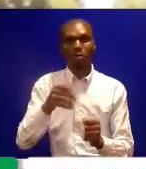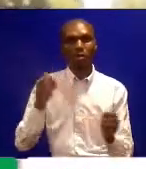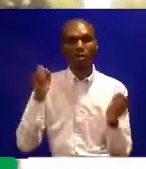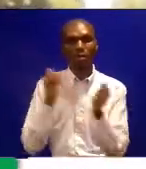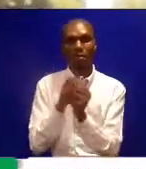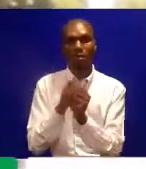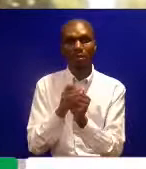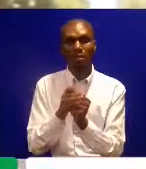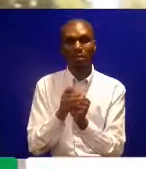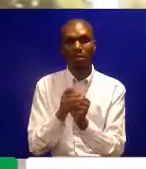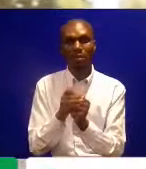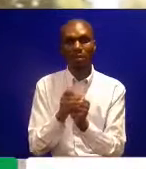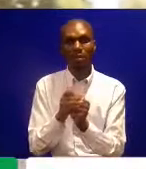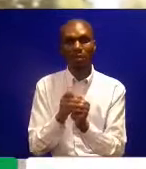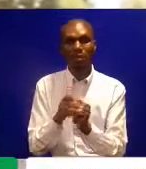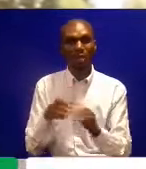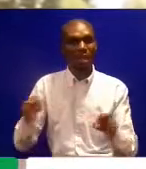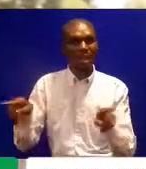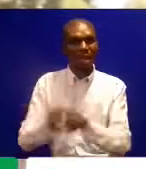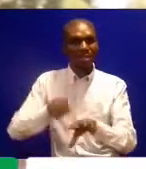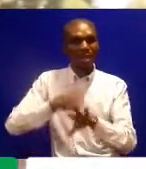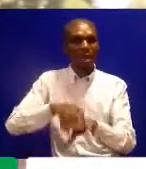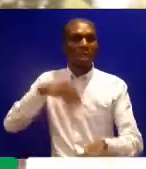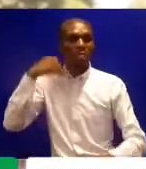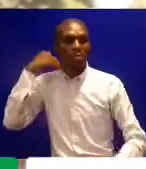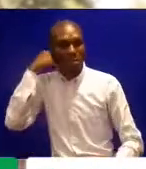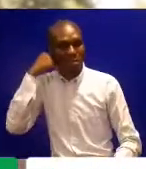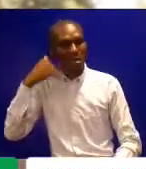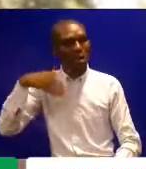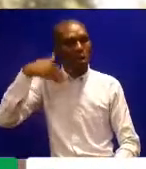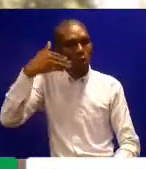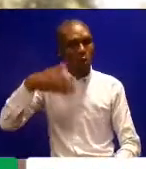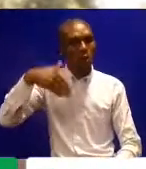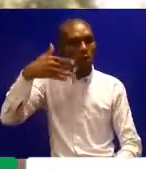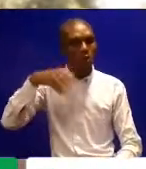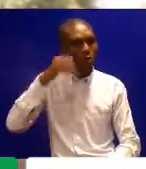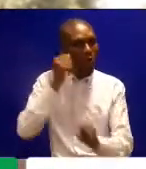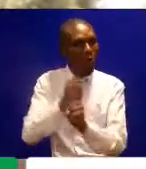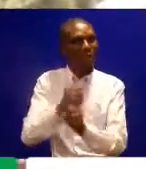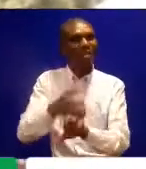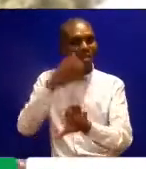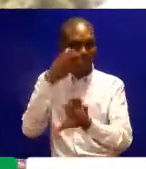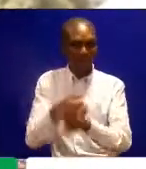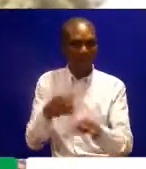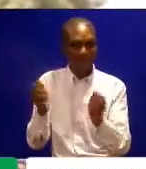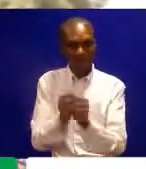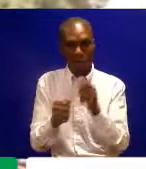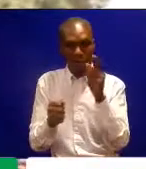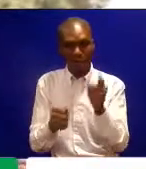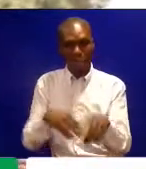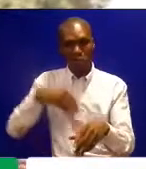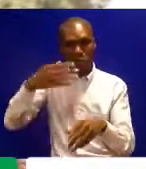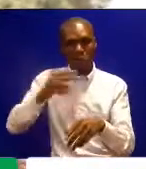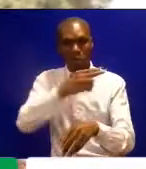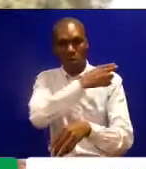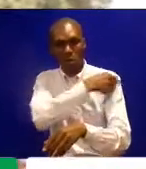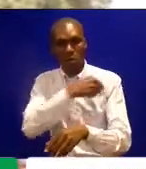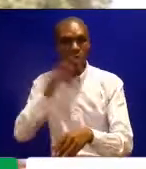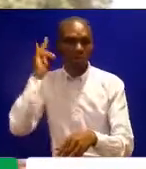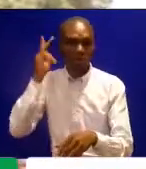2014-2013 ekera arwarete nabona agenderete ngosugurikanere nkogenda nyagitari